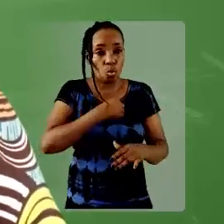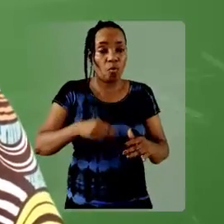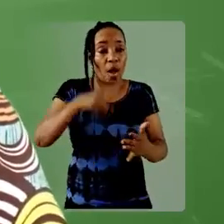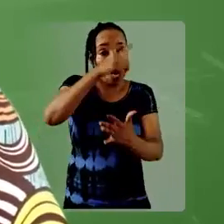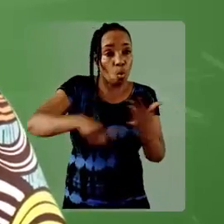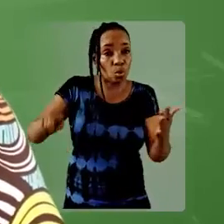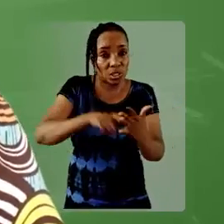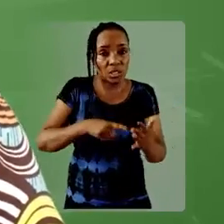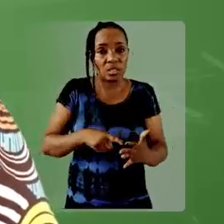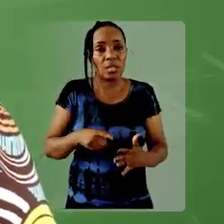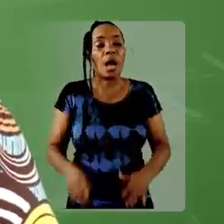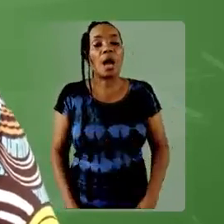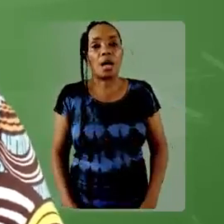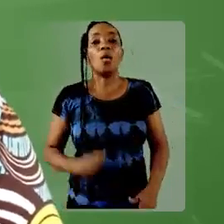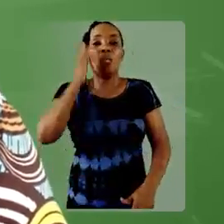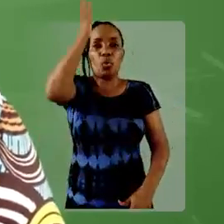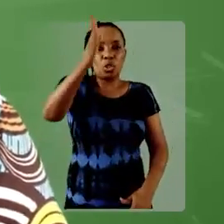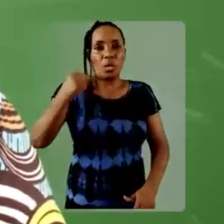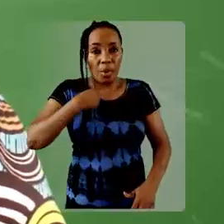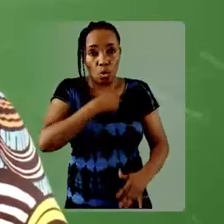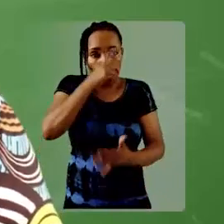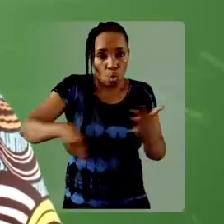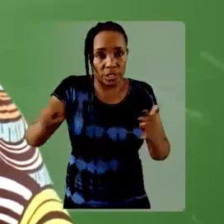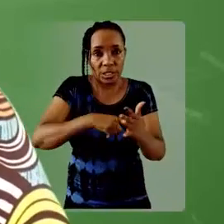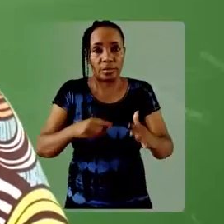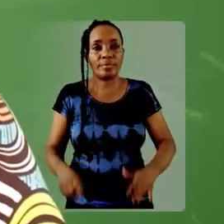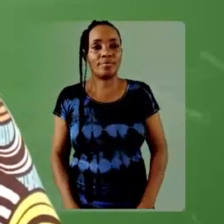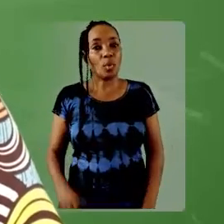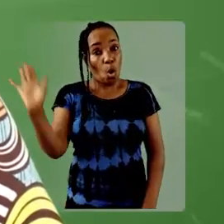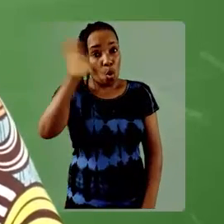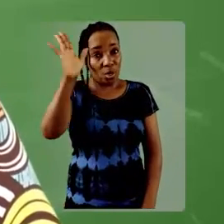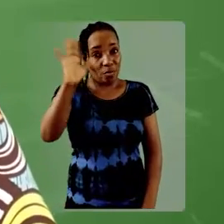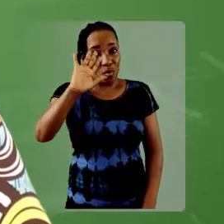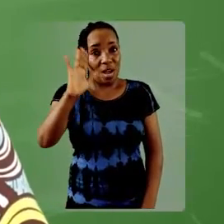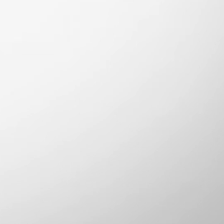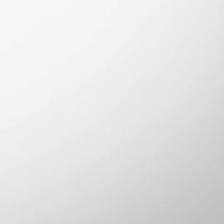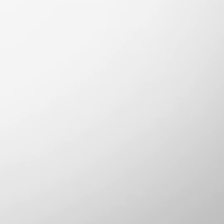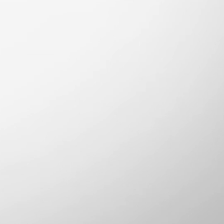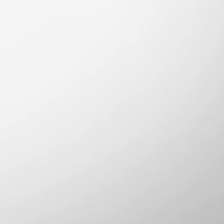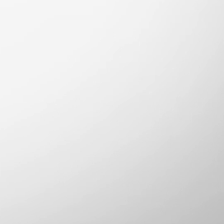la prochaine fois. Je vous dis au revoir et à bientôt.